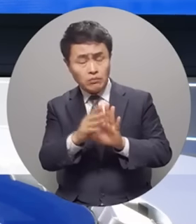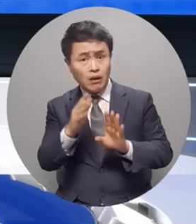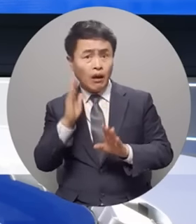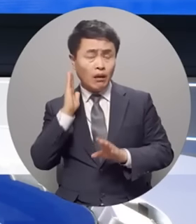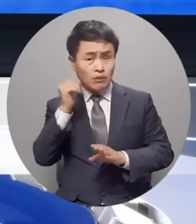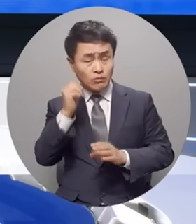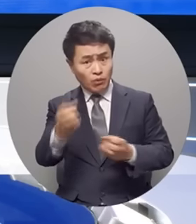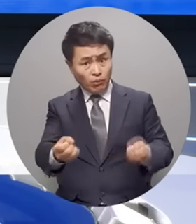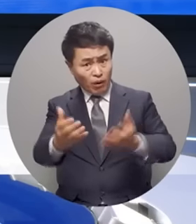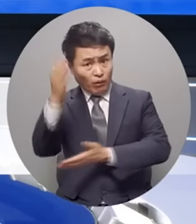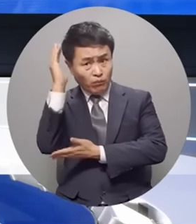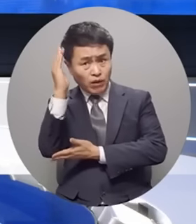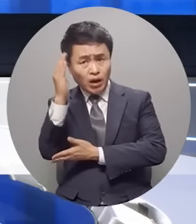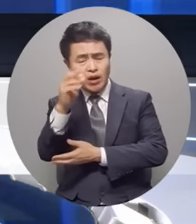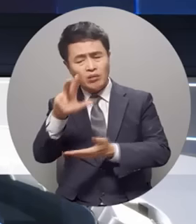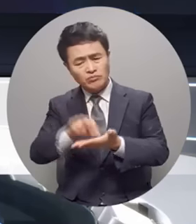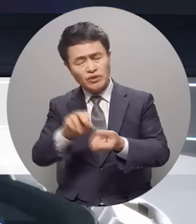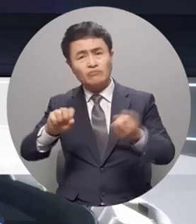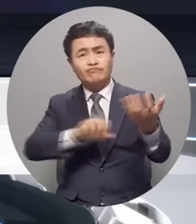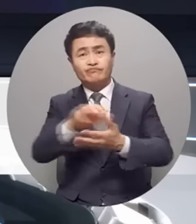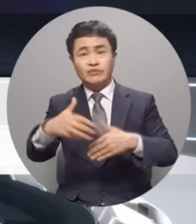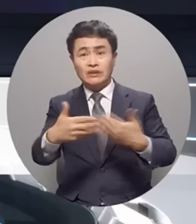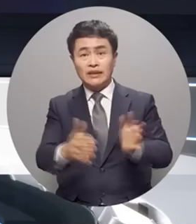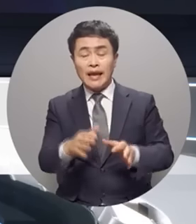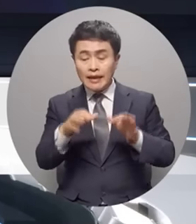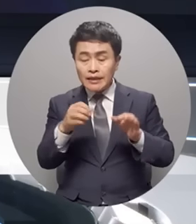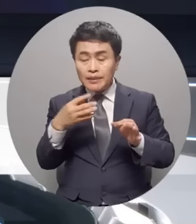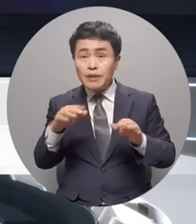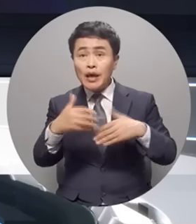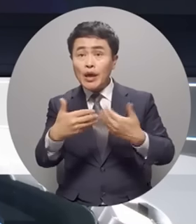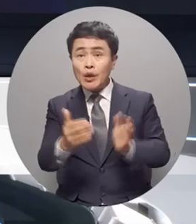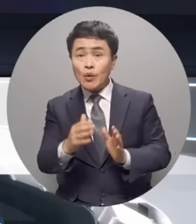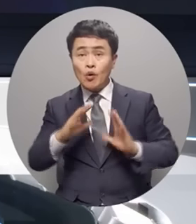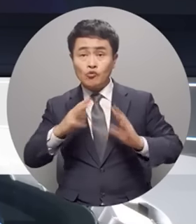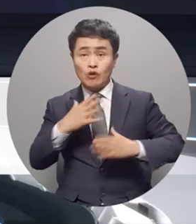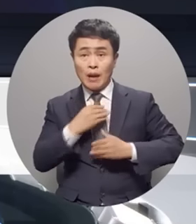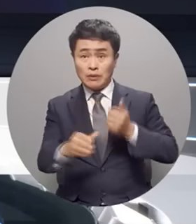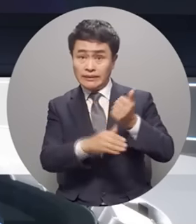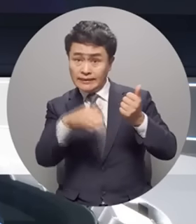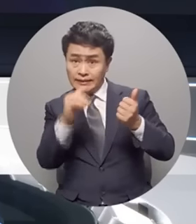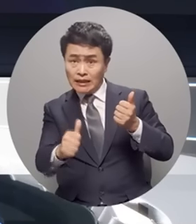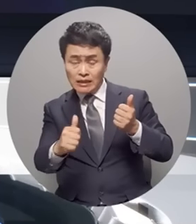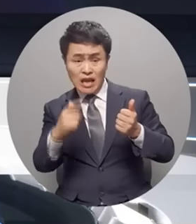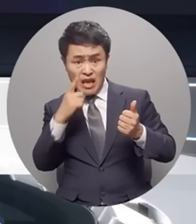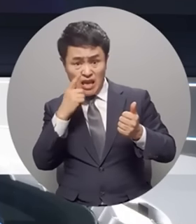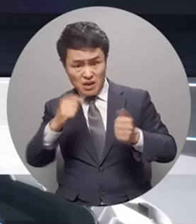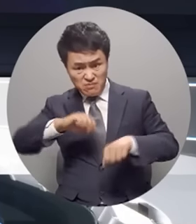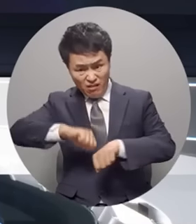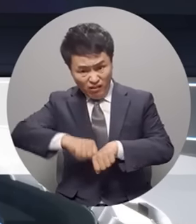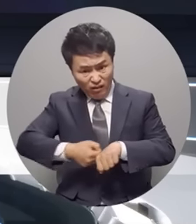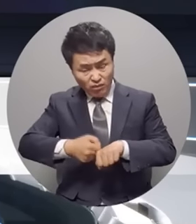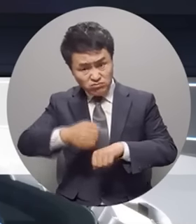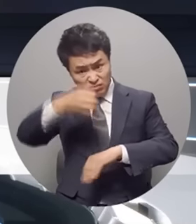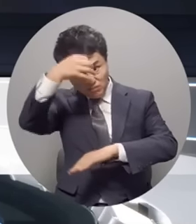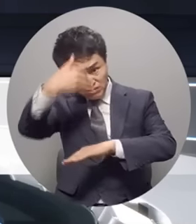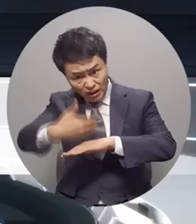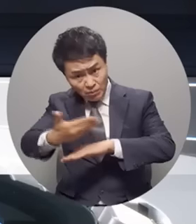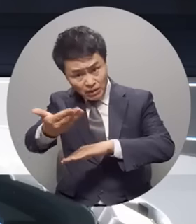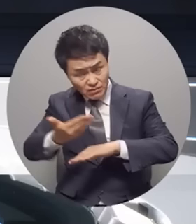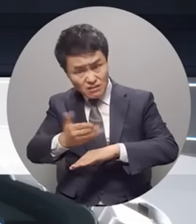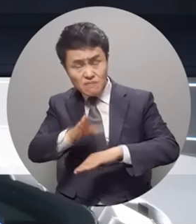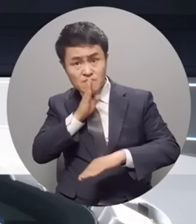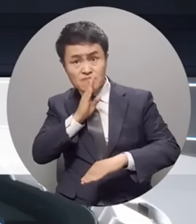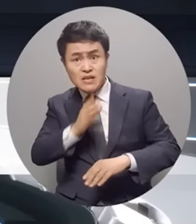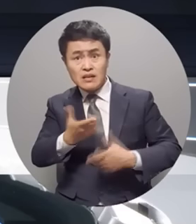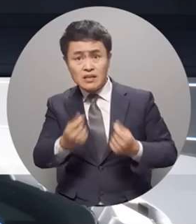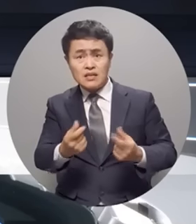있는데요. 김태효 국가안보실 차장이 일본에게 억지로 사과를 받아내는 게 진정한가라며 중요한 건 일본의